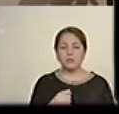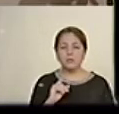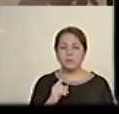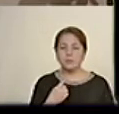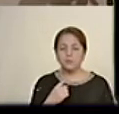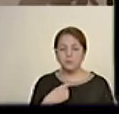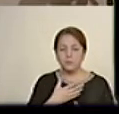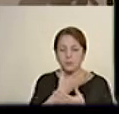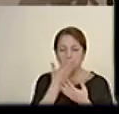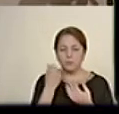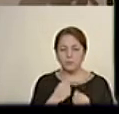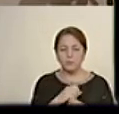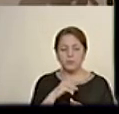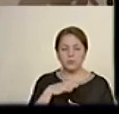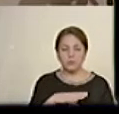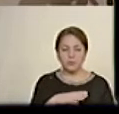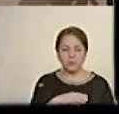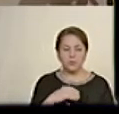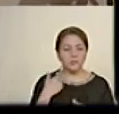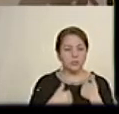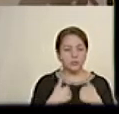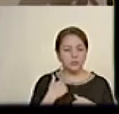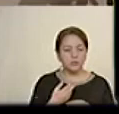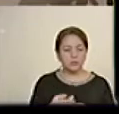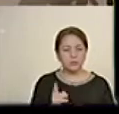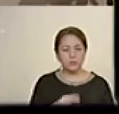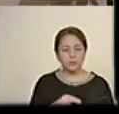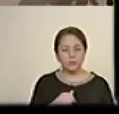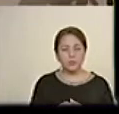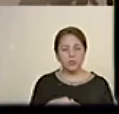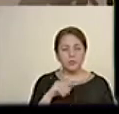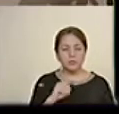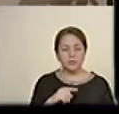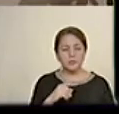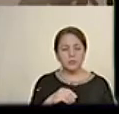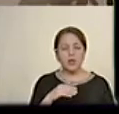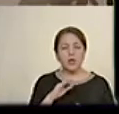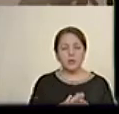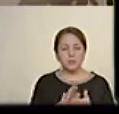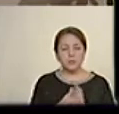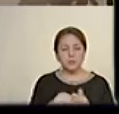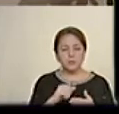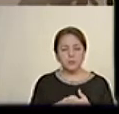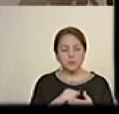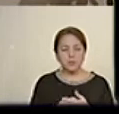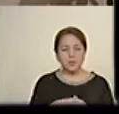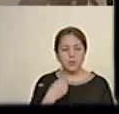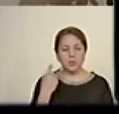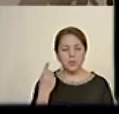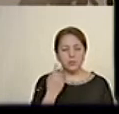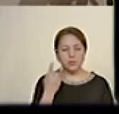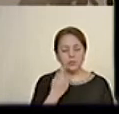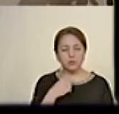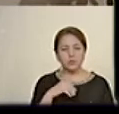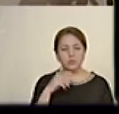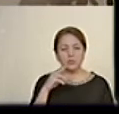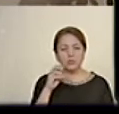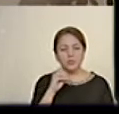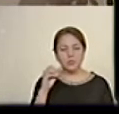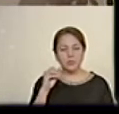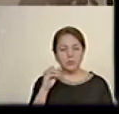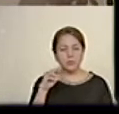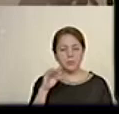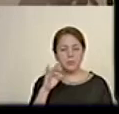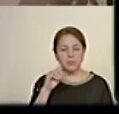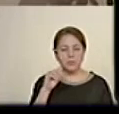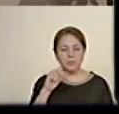этом предложении обстоятельства причины выражено одиночным деепричастием. Запомните, ребята.